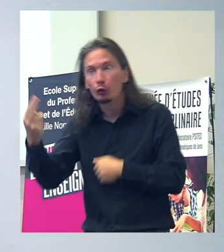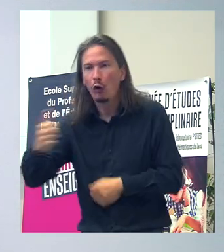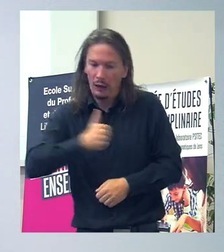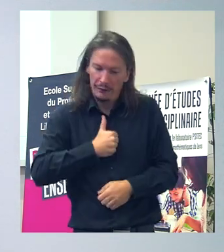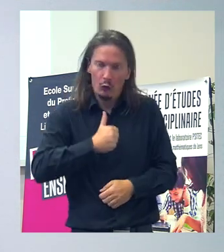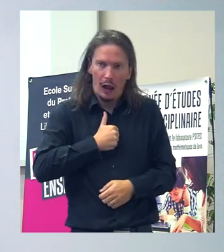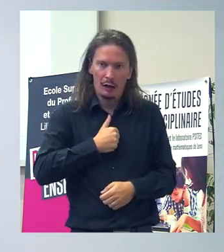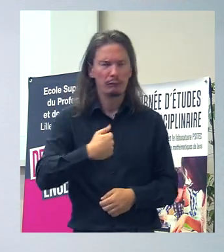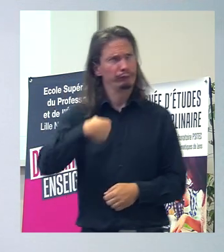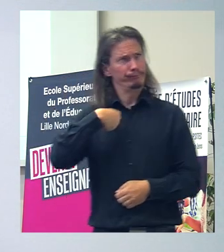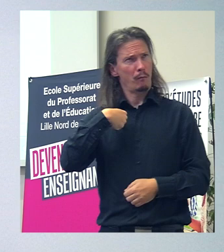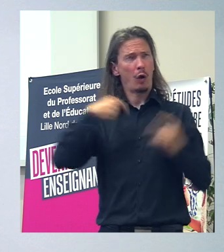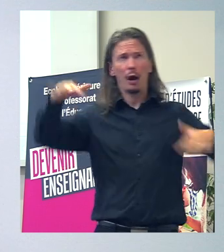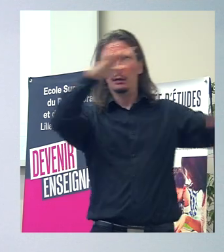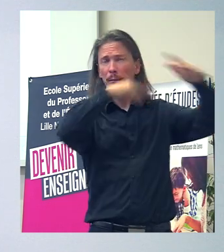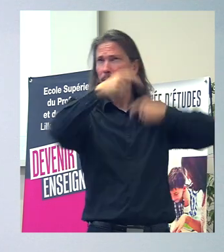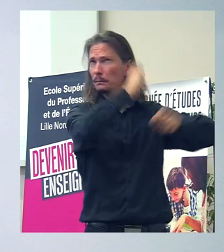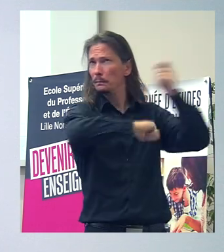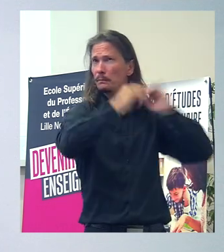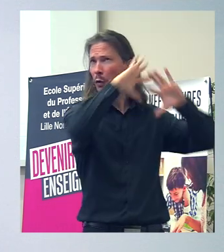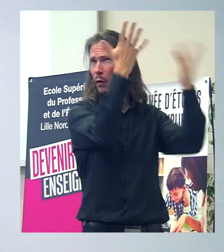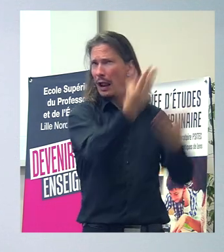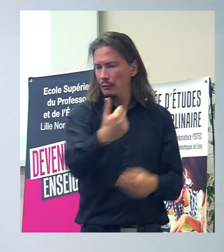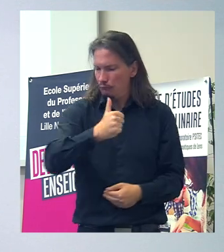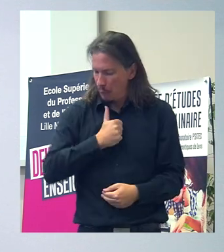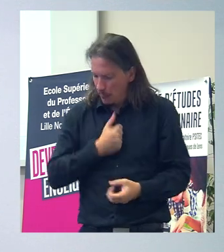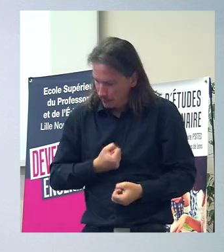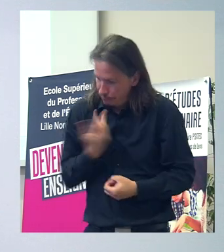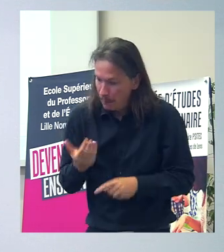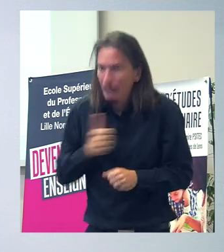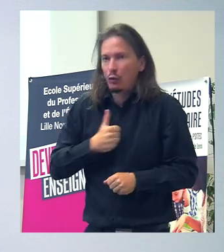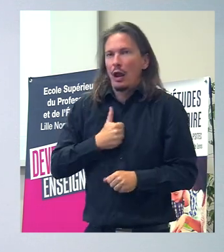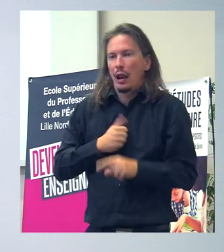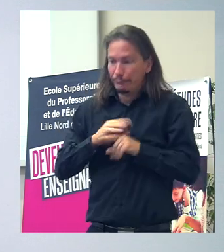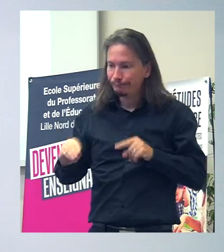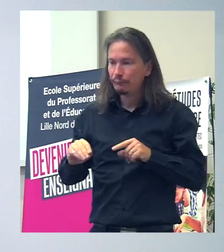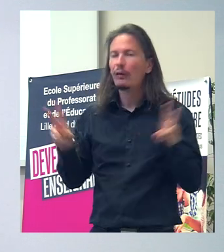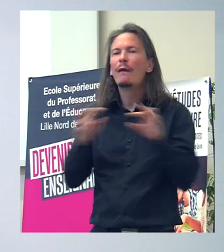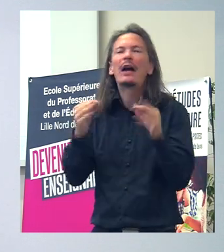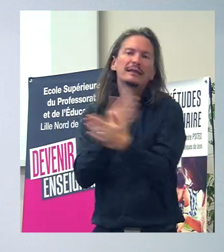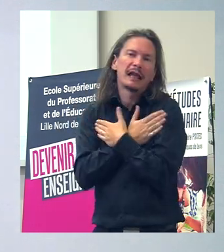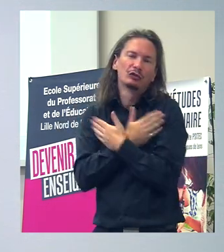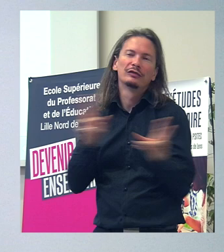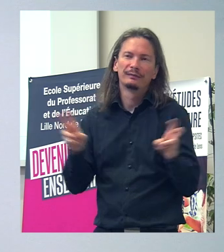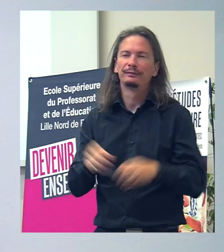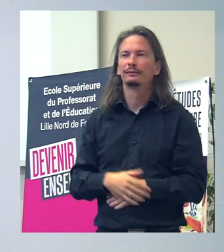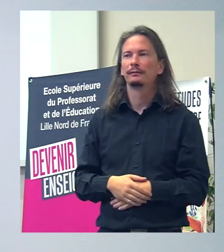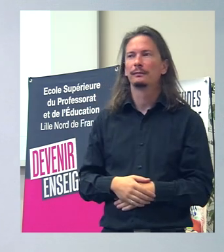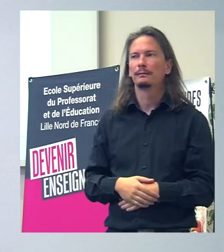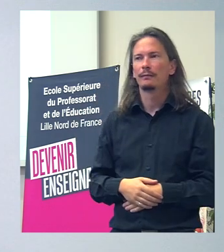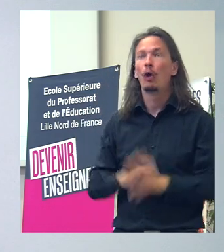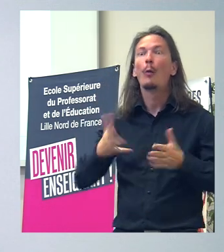vais élaborer. C'est donc la production personnelle d'une sagesse du jour. Ça se fait